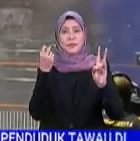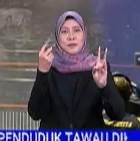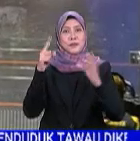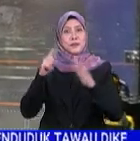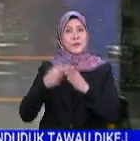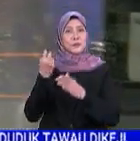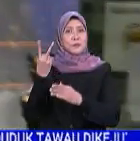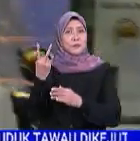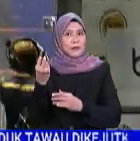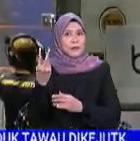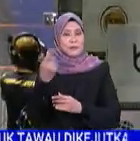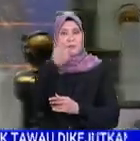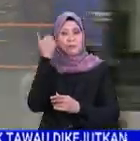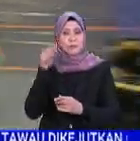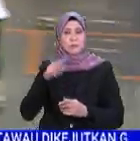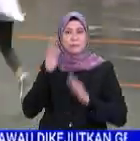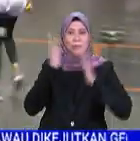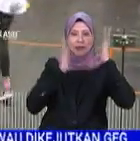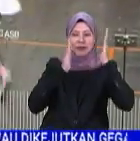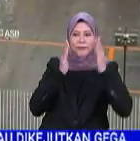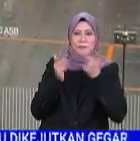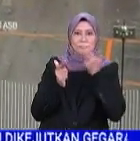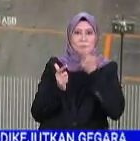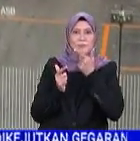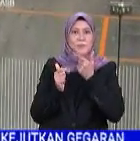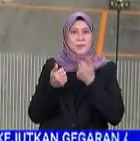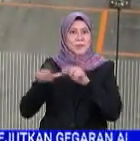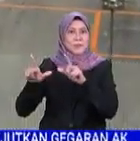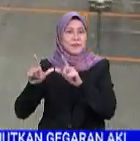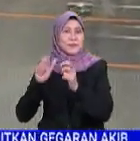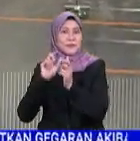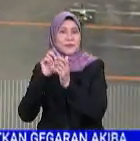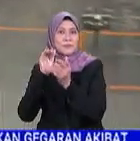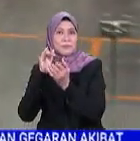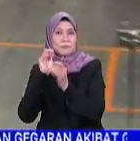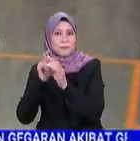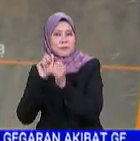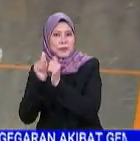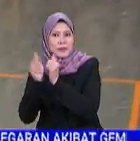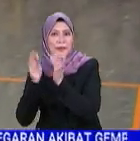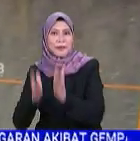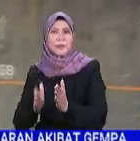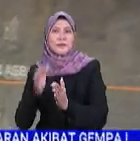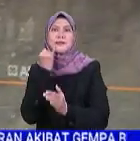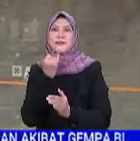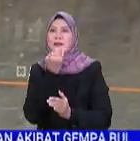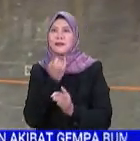Disember lalu atas sebab keengganan Malaysia membenarkan atlet Israel memasuki negara ini.